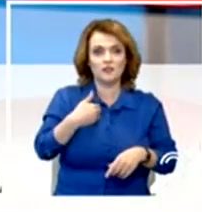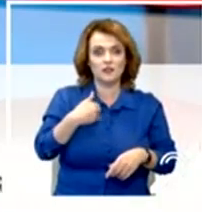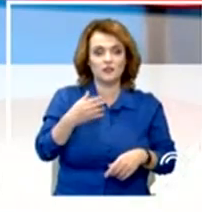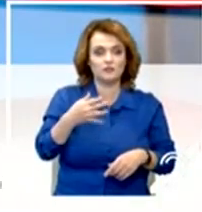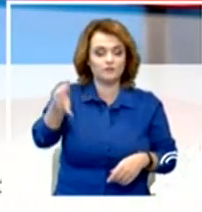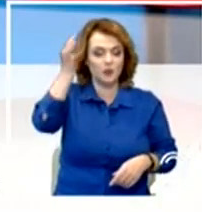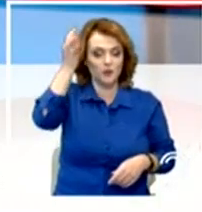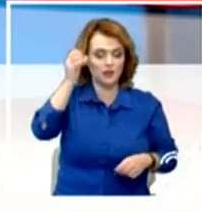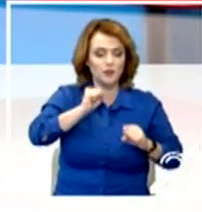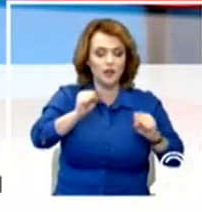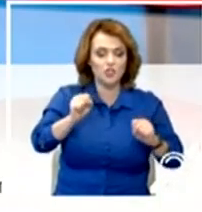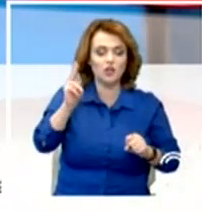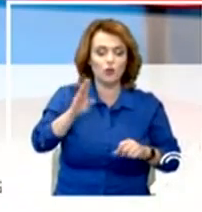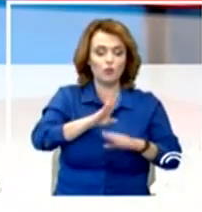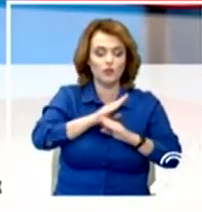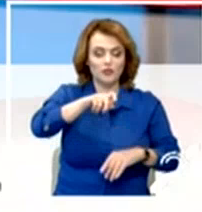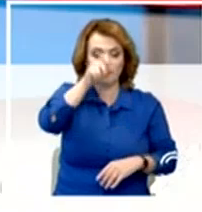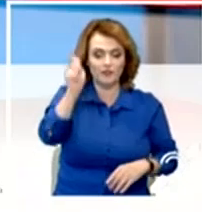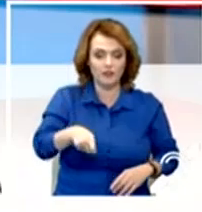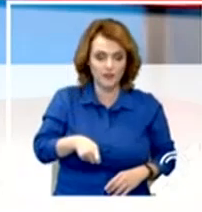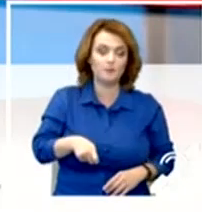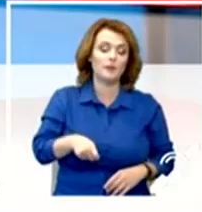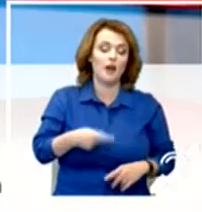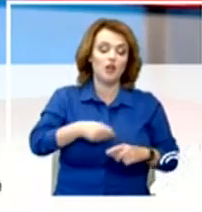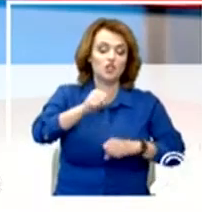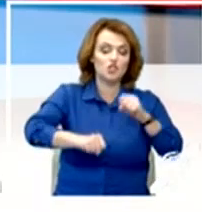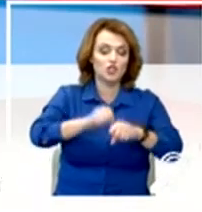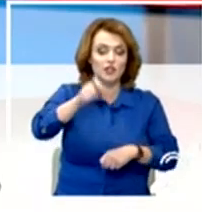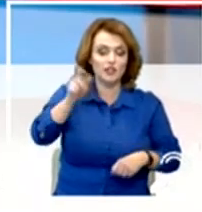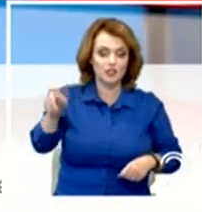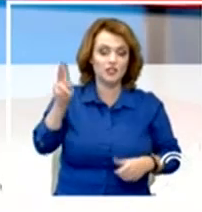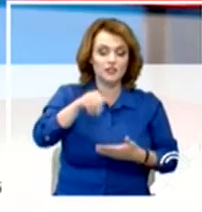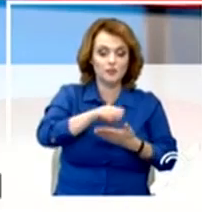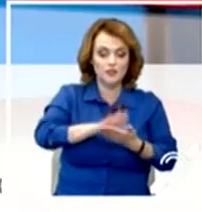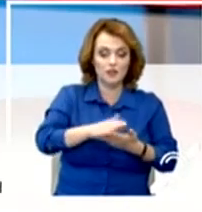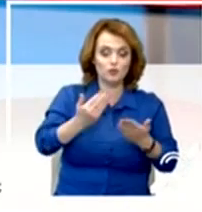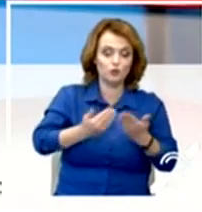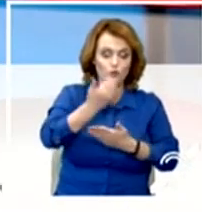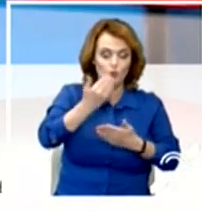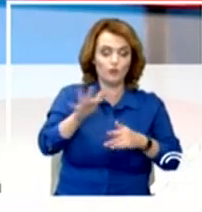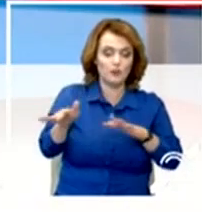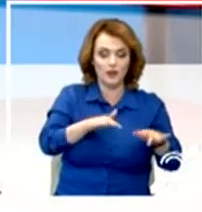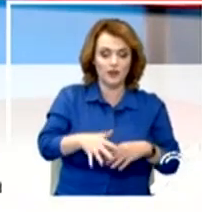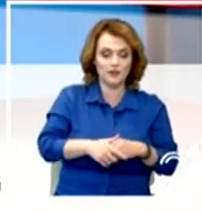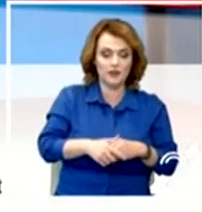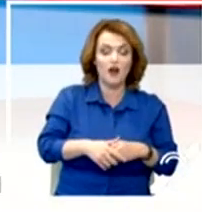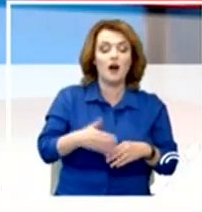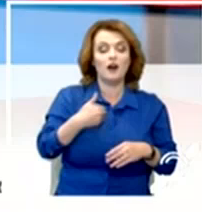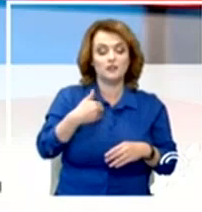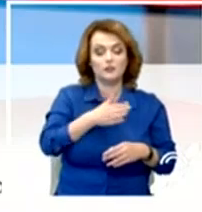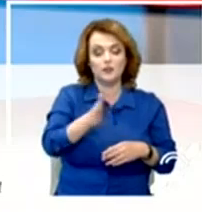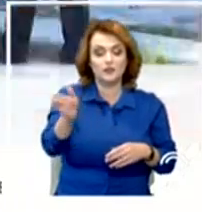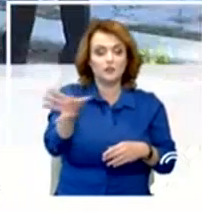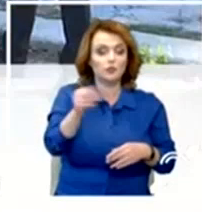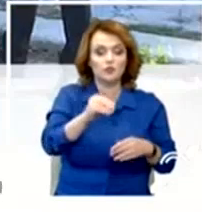câmpul de luptă. Cicliștii înscriși în concursul Ștafeta Veteranilor spun că vor trece și prin localitățile unde s-au născut